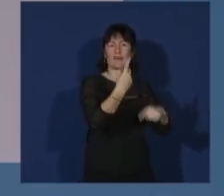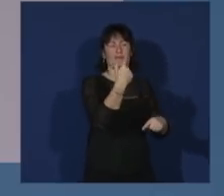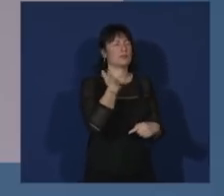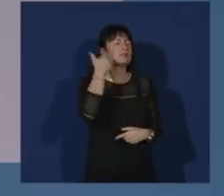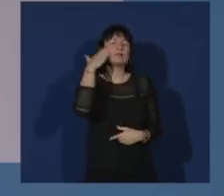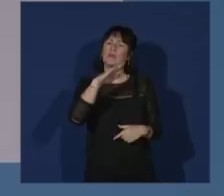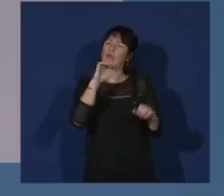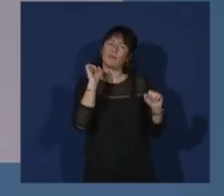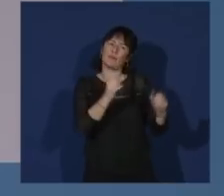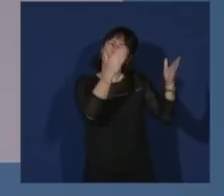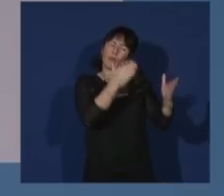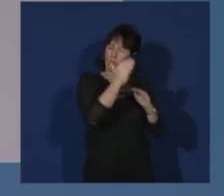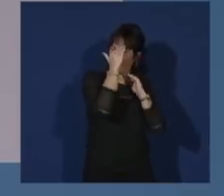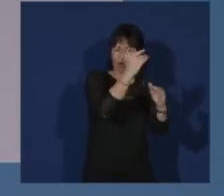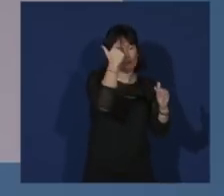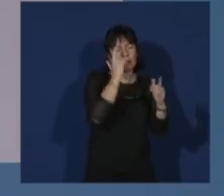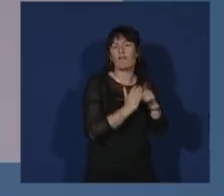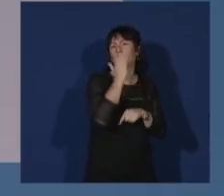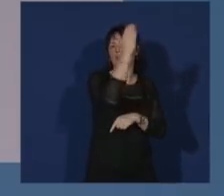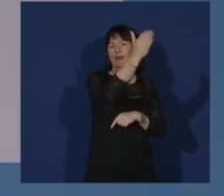sur vous aujourd'hui et pour les années à venir.